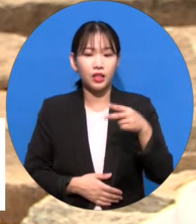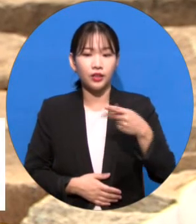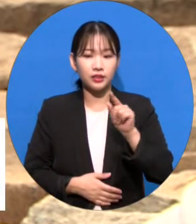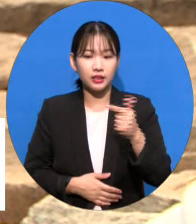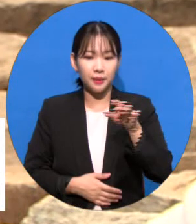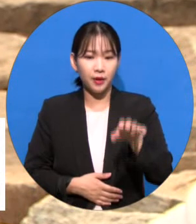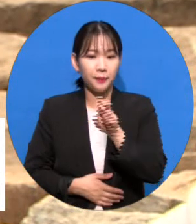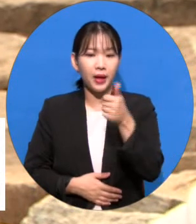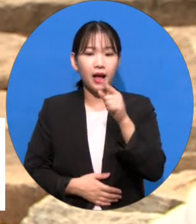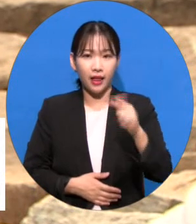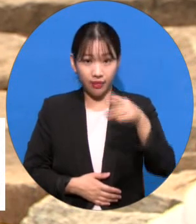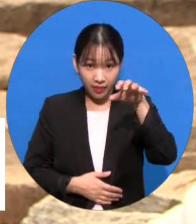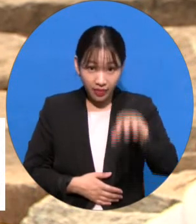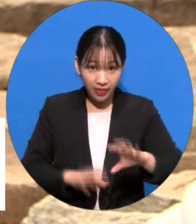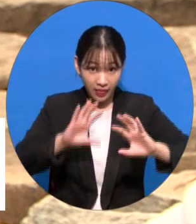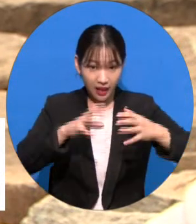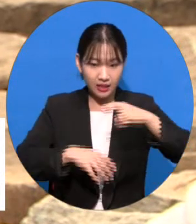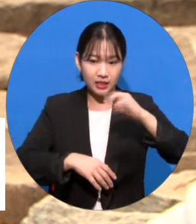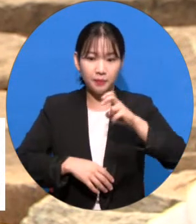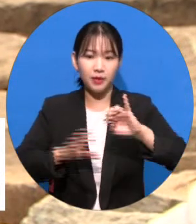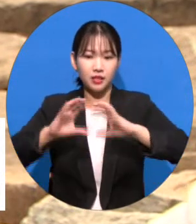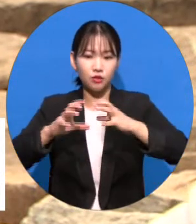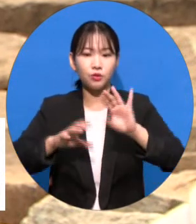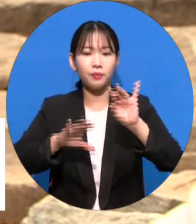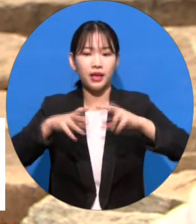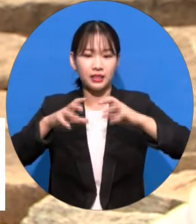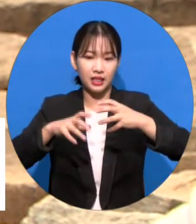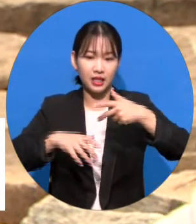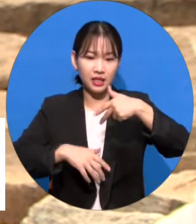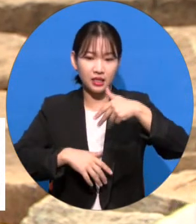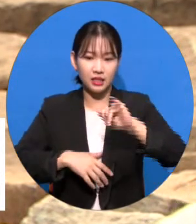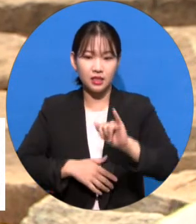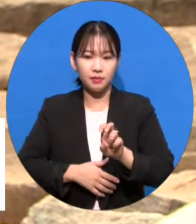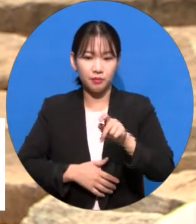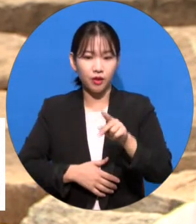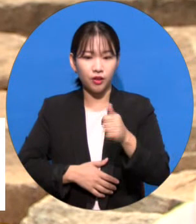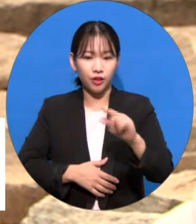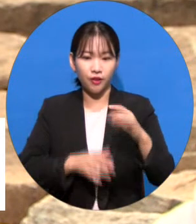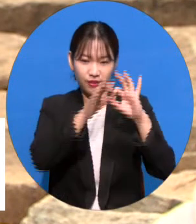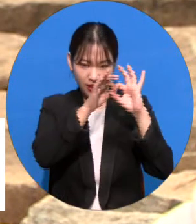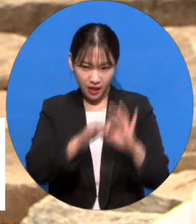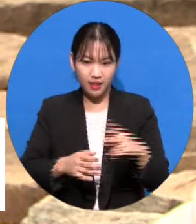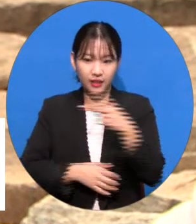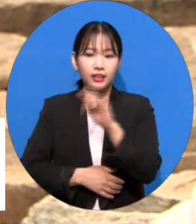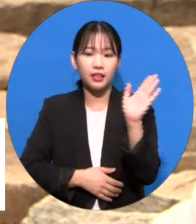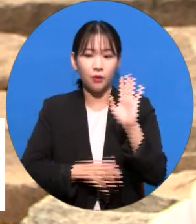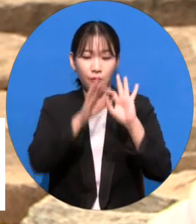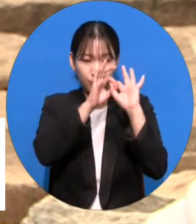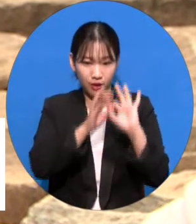그 신미제국이 백제 신명현까지 그대로 이어졌다는 단절되지 않고 계속해서